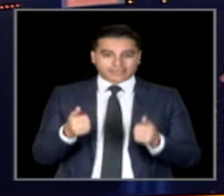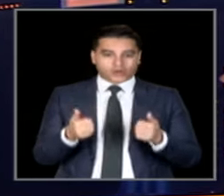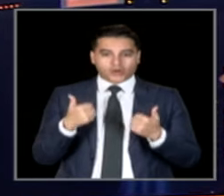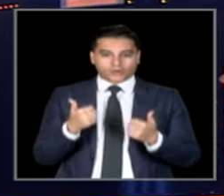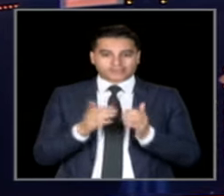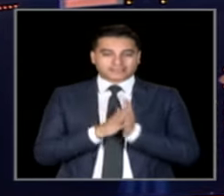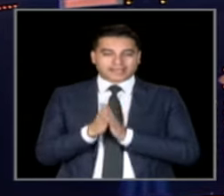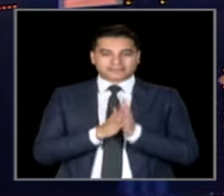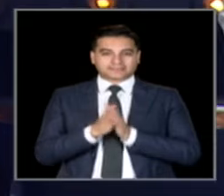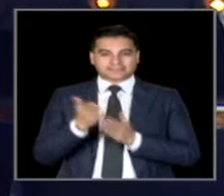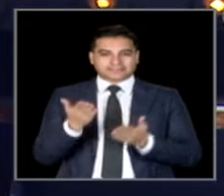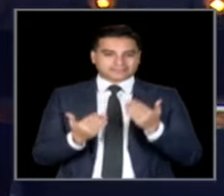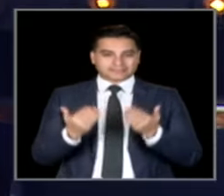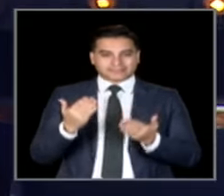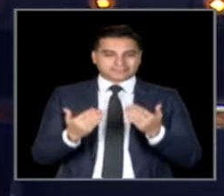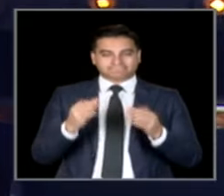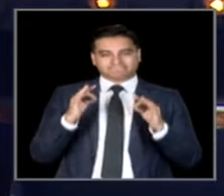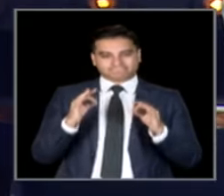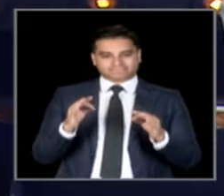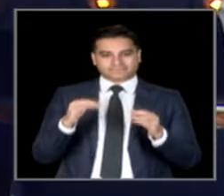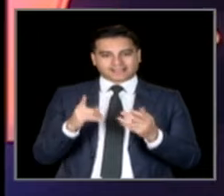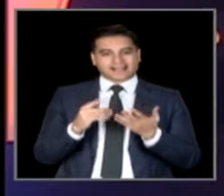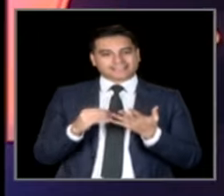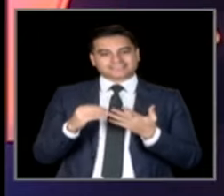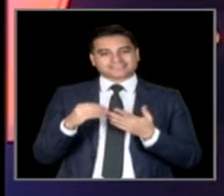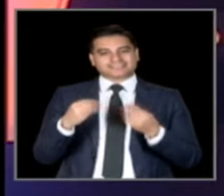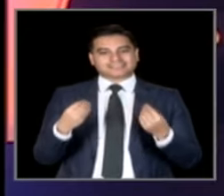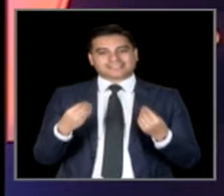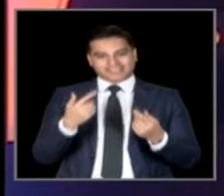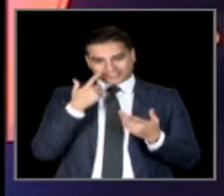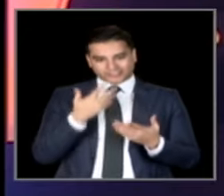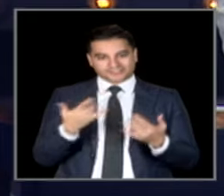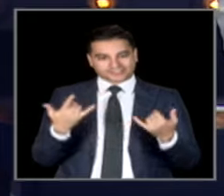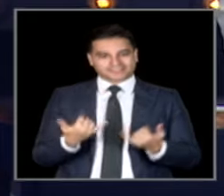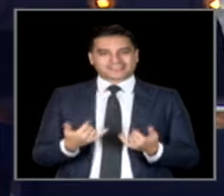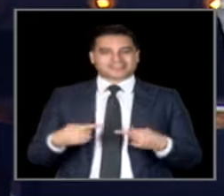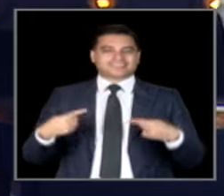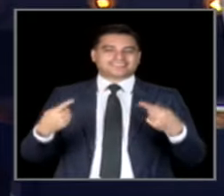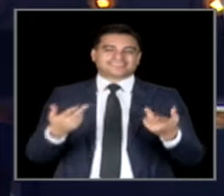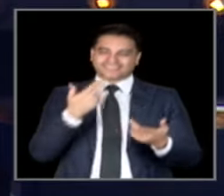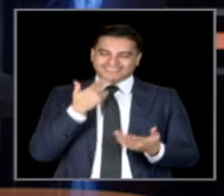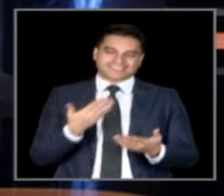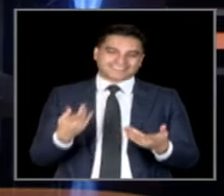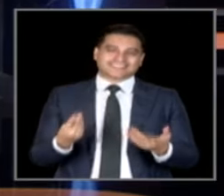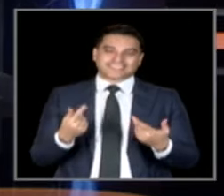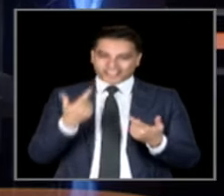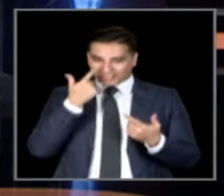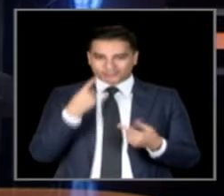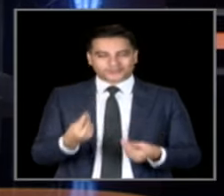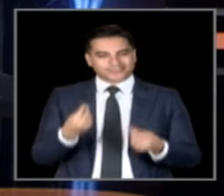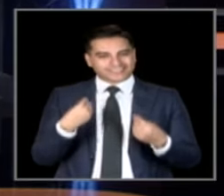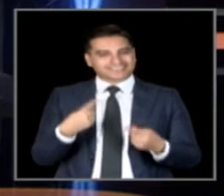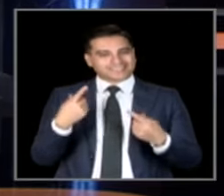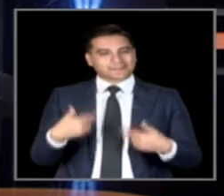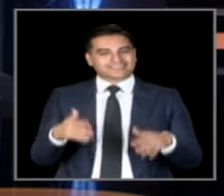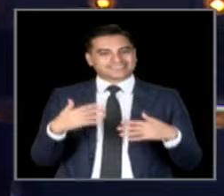في ندية يعني، وده بيبقى شيء طبيعي ده لسه ندية جاية. اصبروا ان شاء الله خير. وانتوا شفتوا حاجة؟ لسه